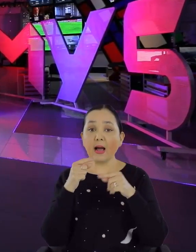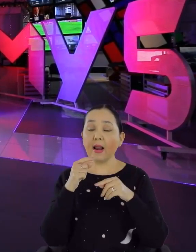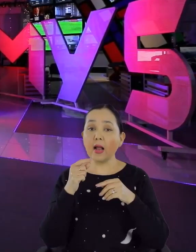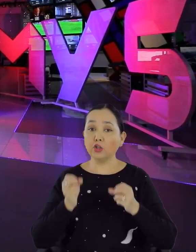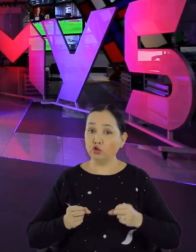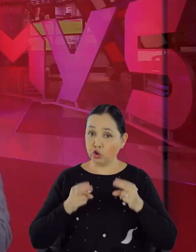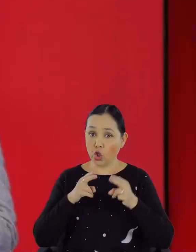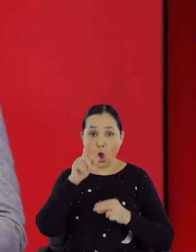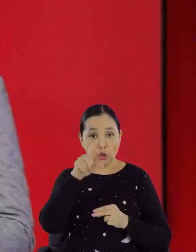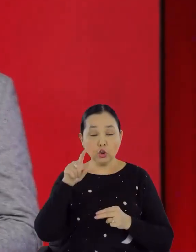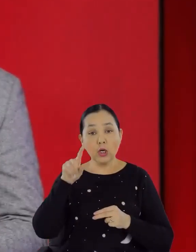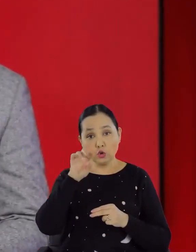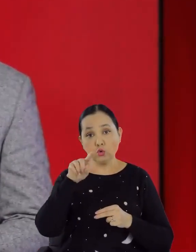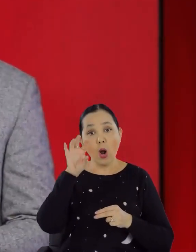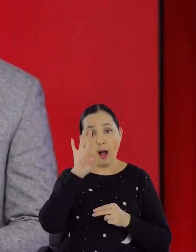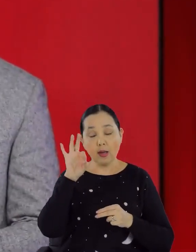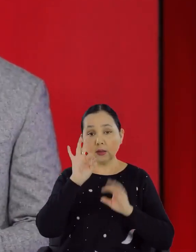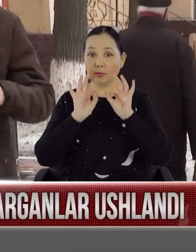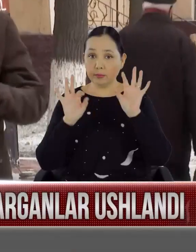jinoyatchilar. Navbatdagi reportaj shu haqida.